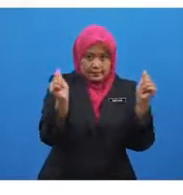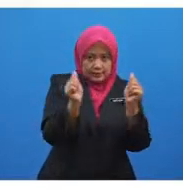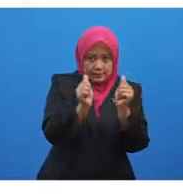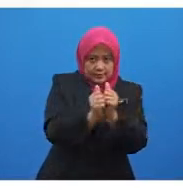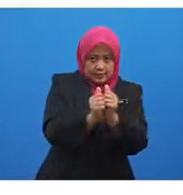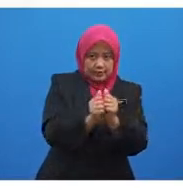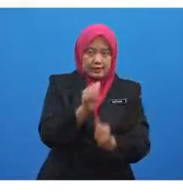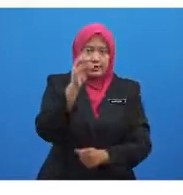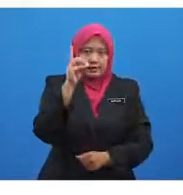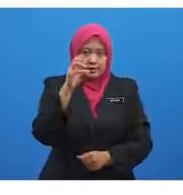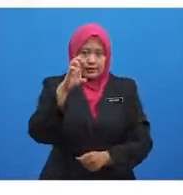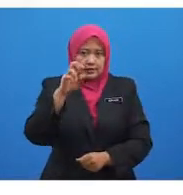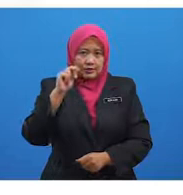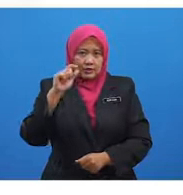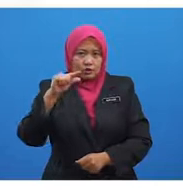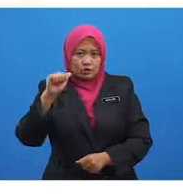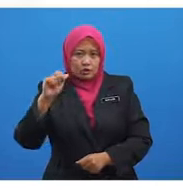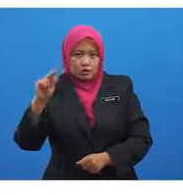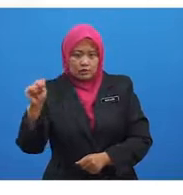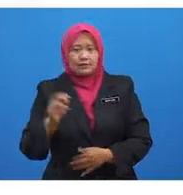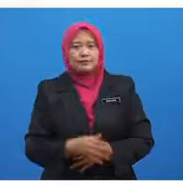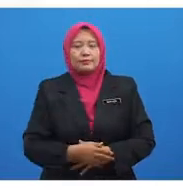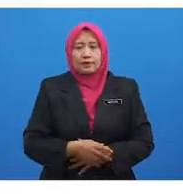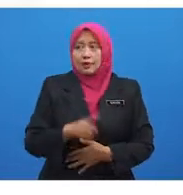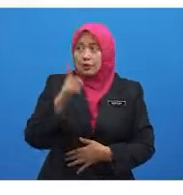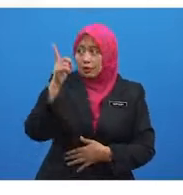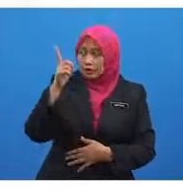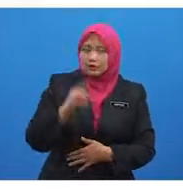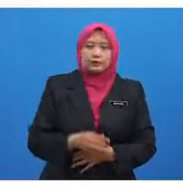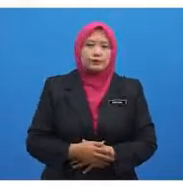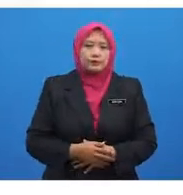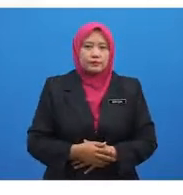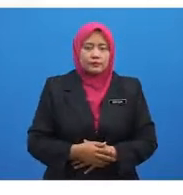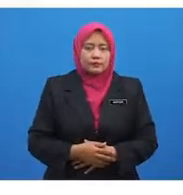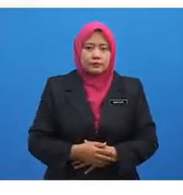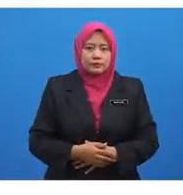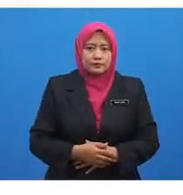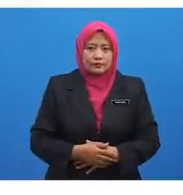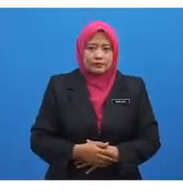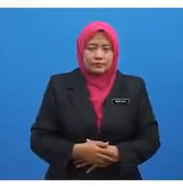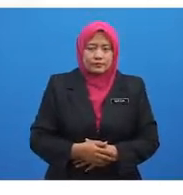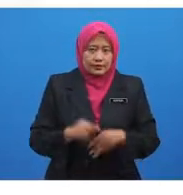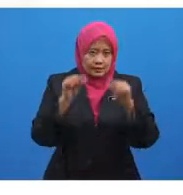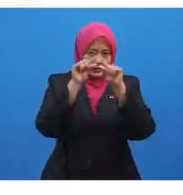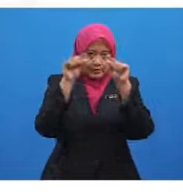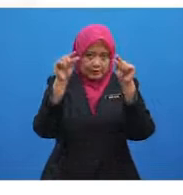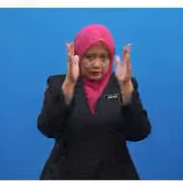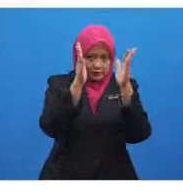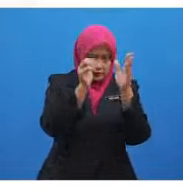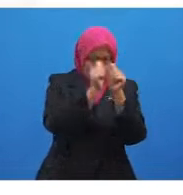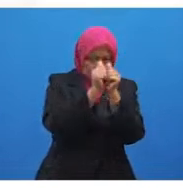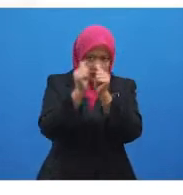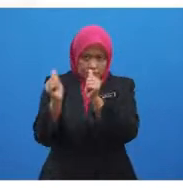10 dengan rembat guntung, 11 dengan pancung serung, 12